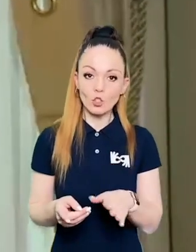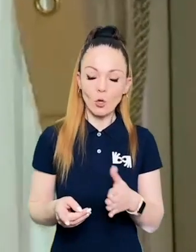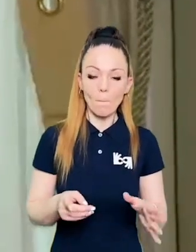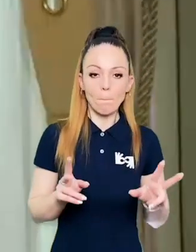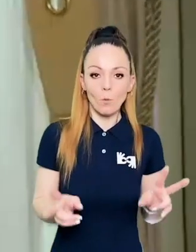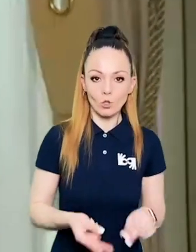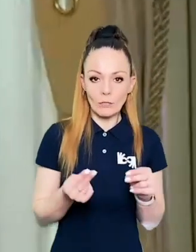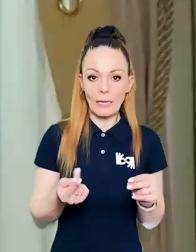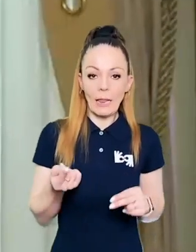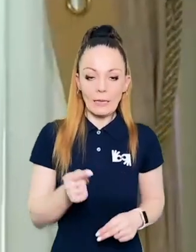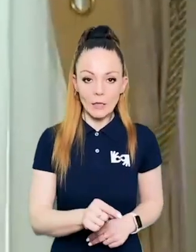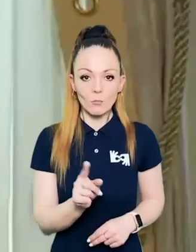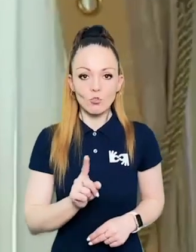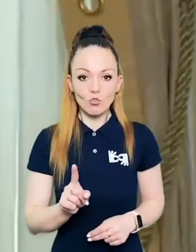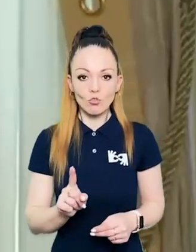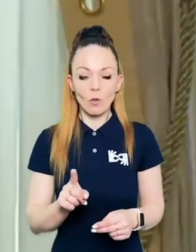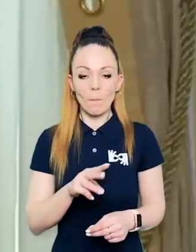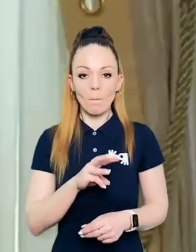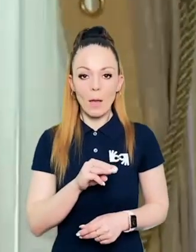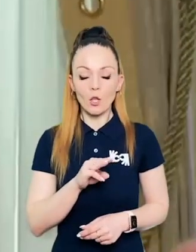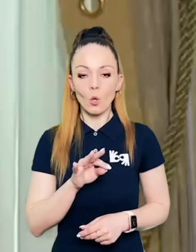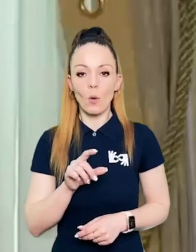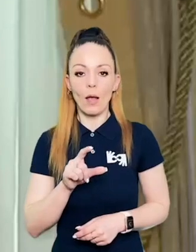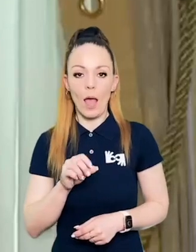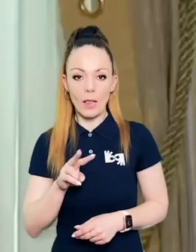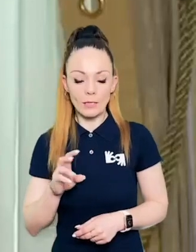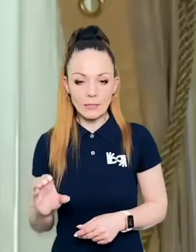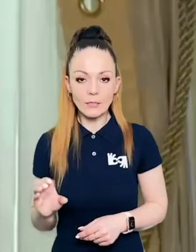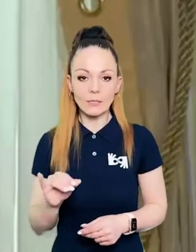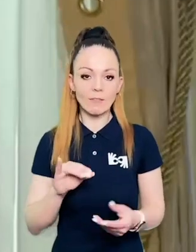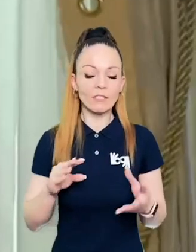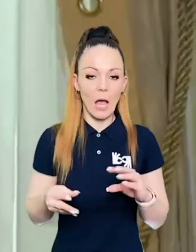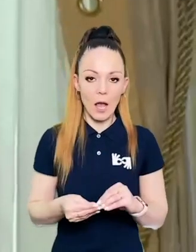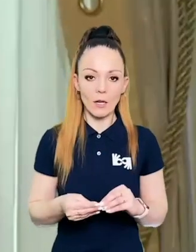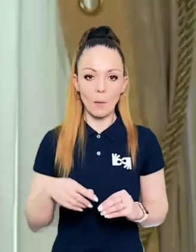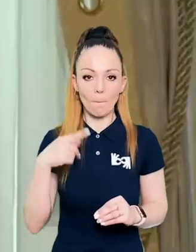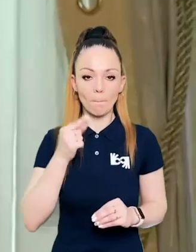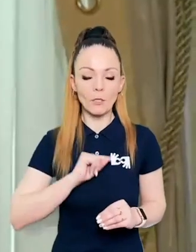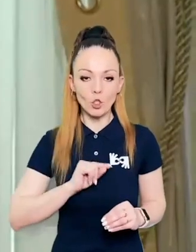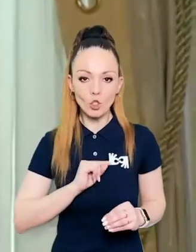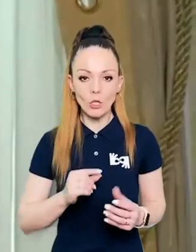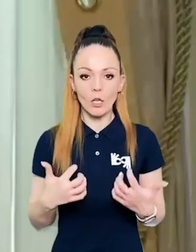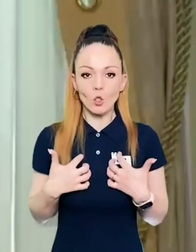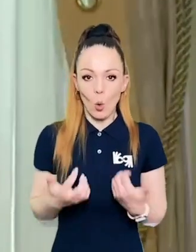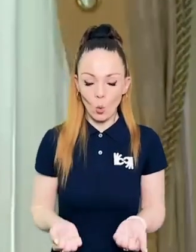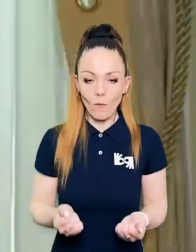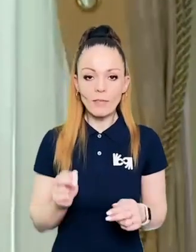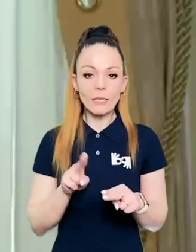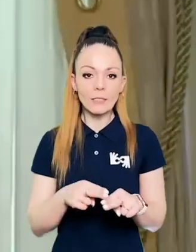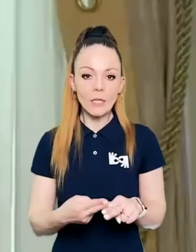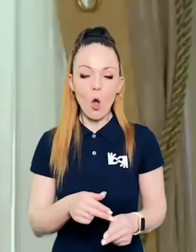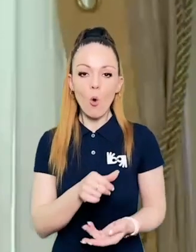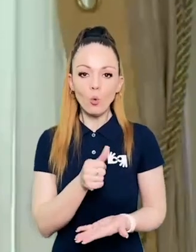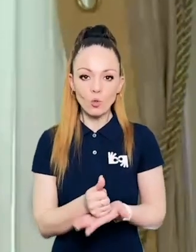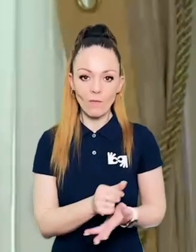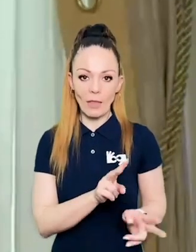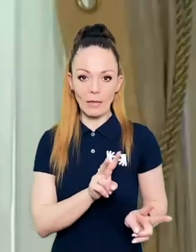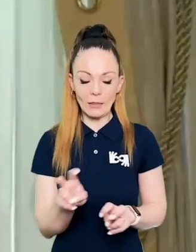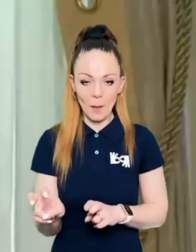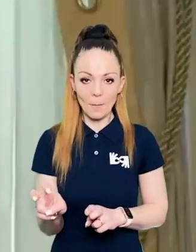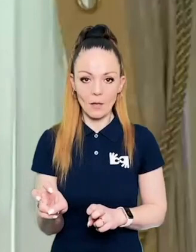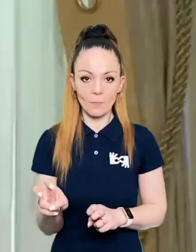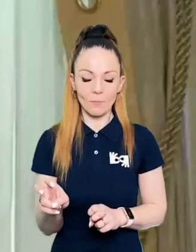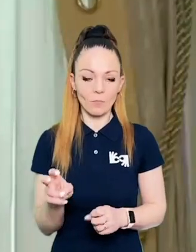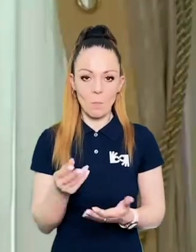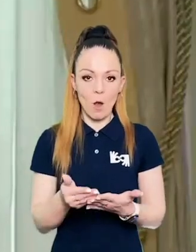проблема, з іншого пощастило тим, що mental health і взагалі психічне здоров'я – це